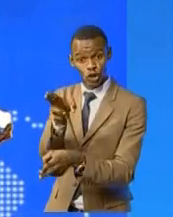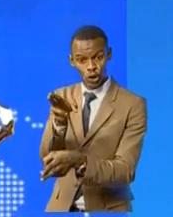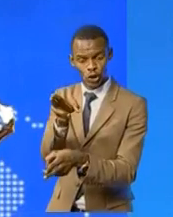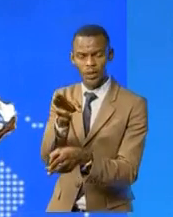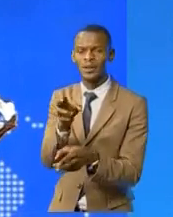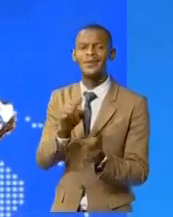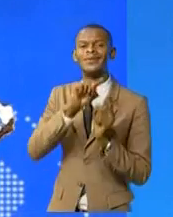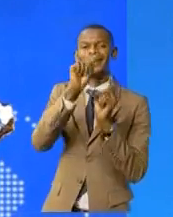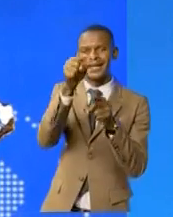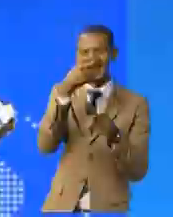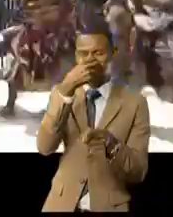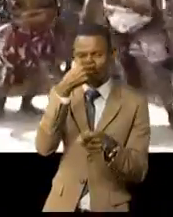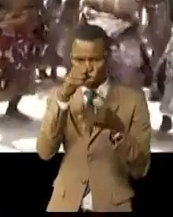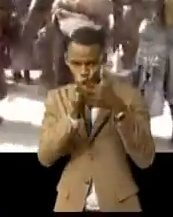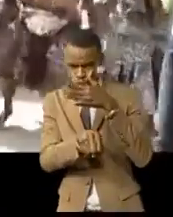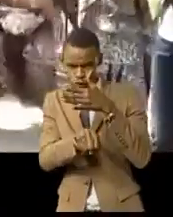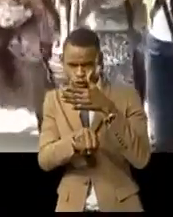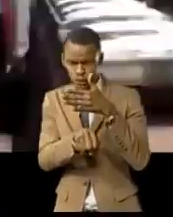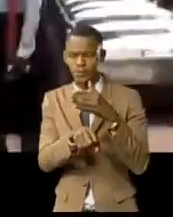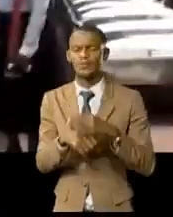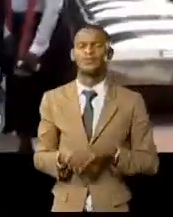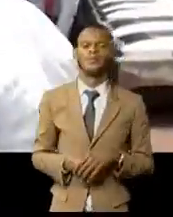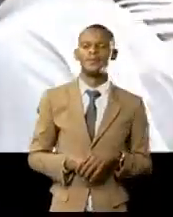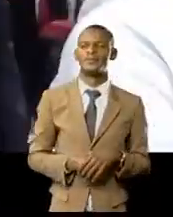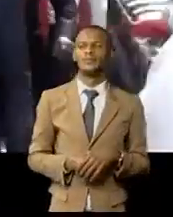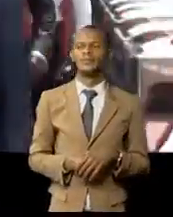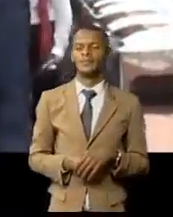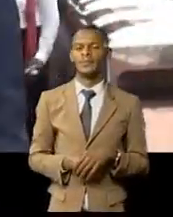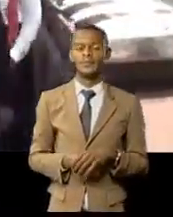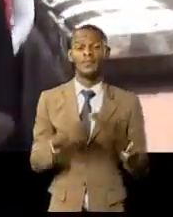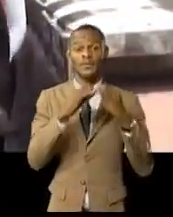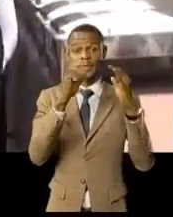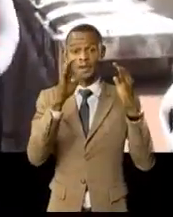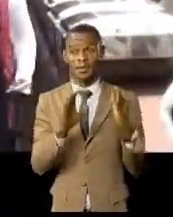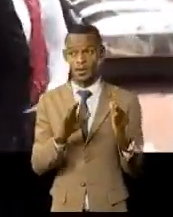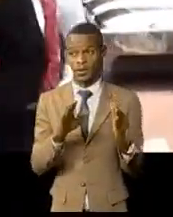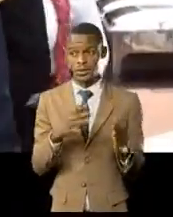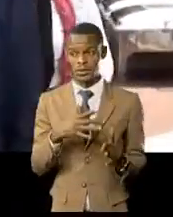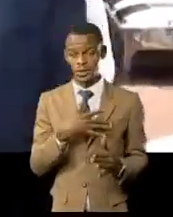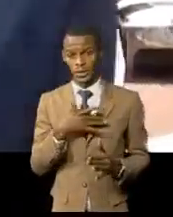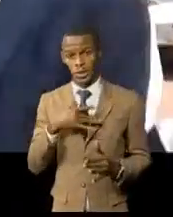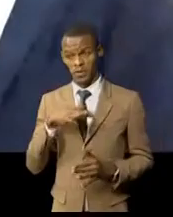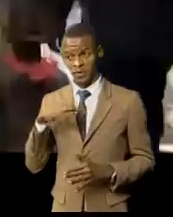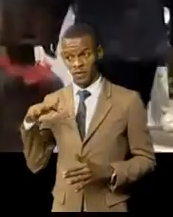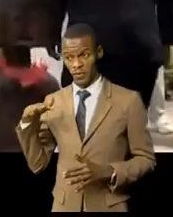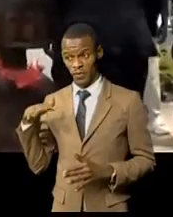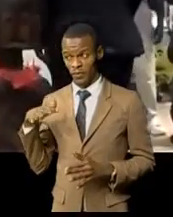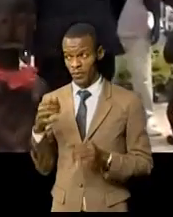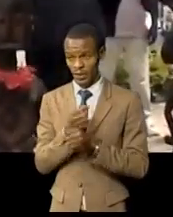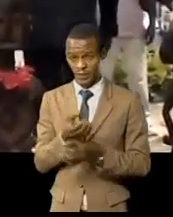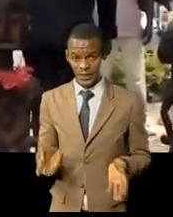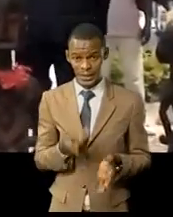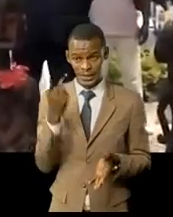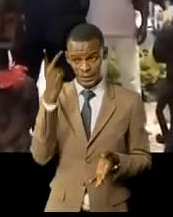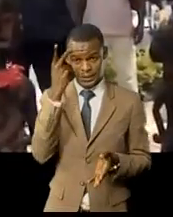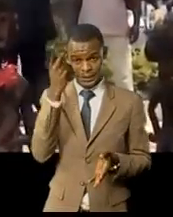du Sud Kivu. La maison Choms Productions, venue de Kinshasa, a organisé